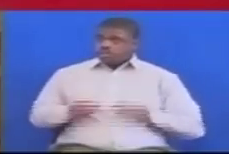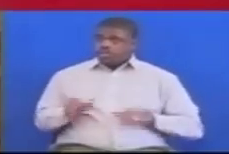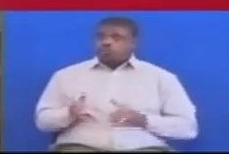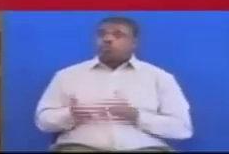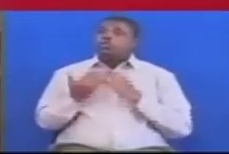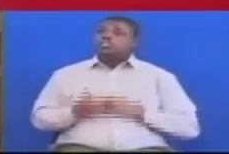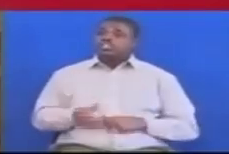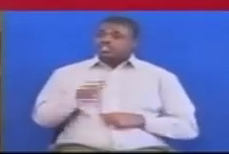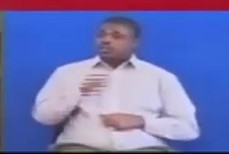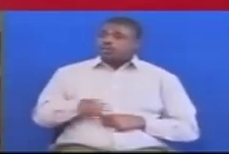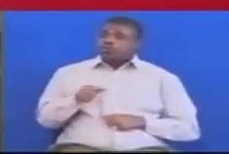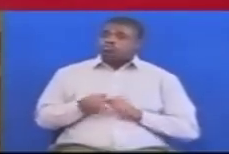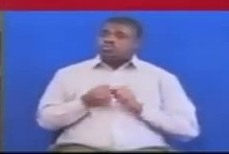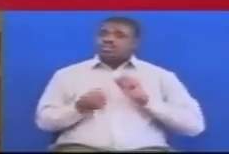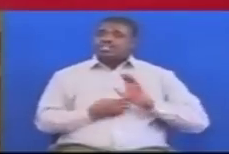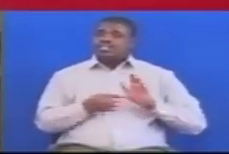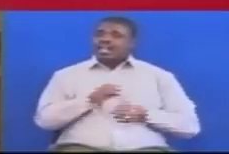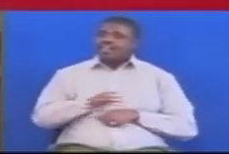wapatao